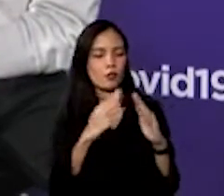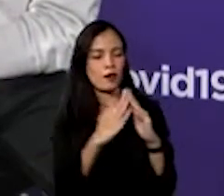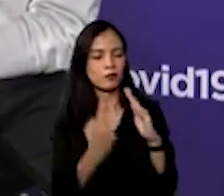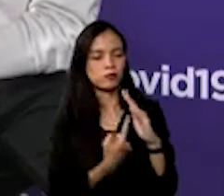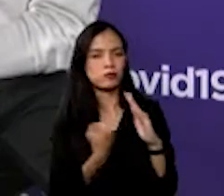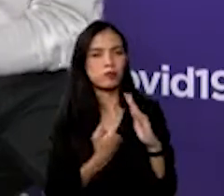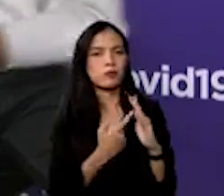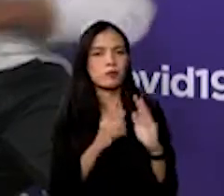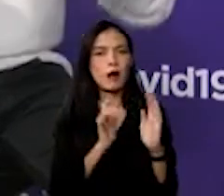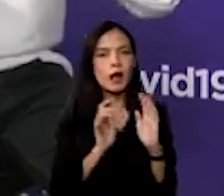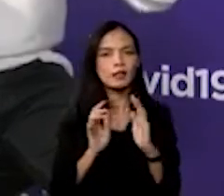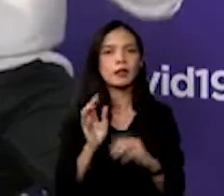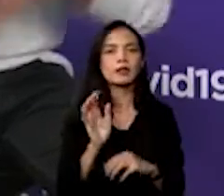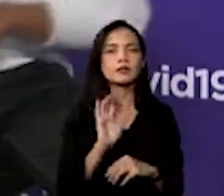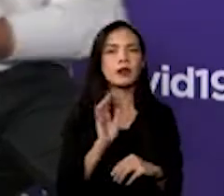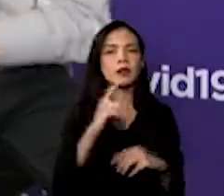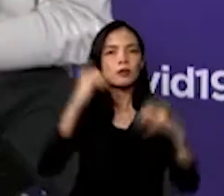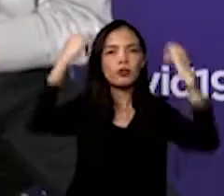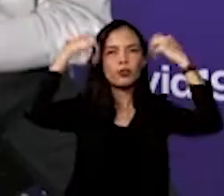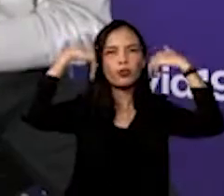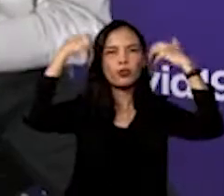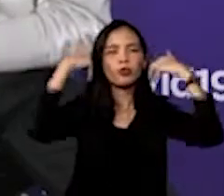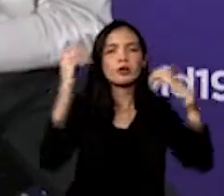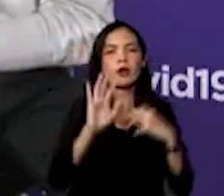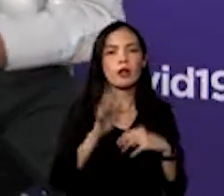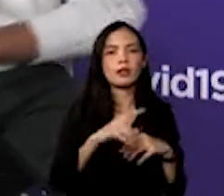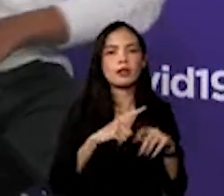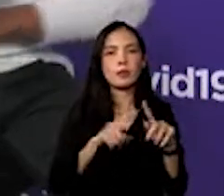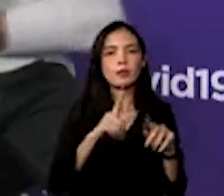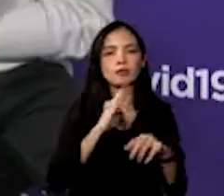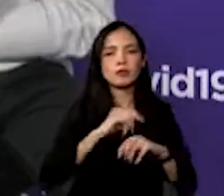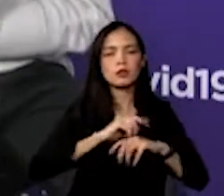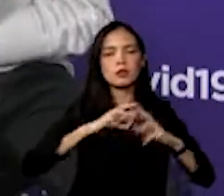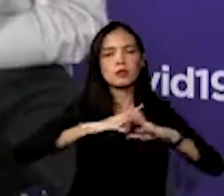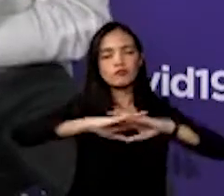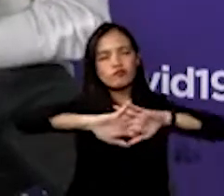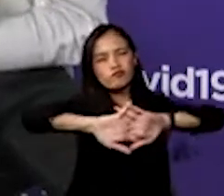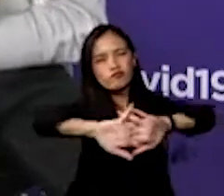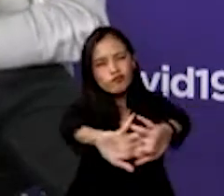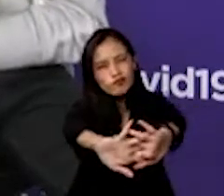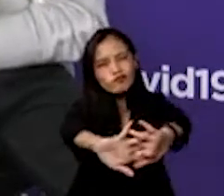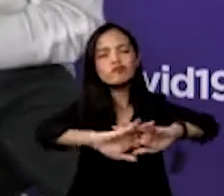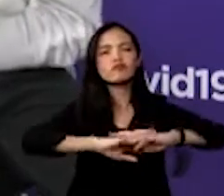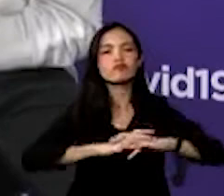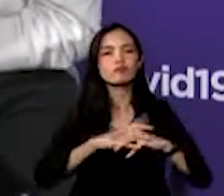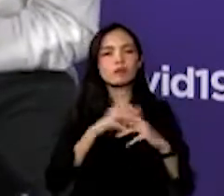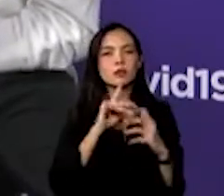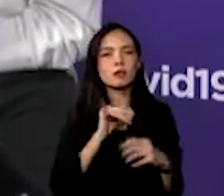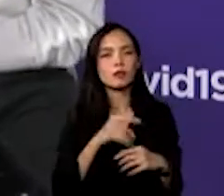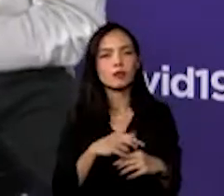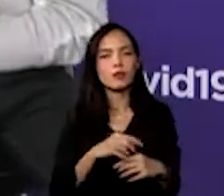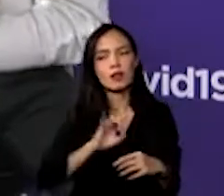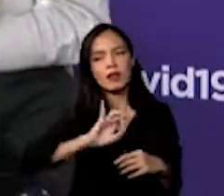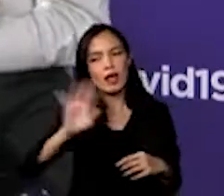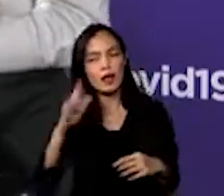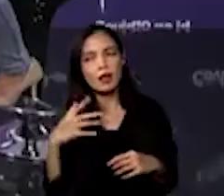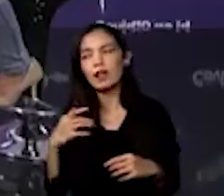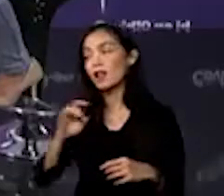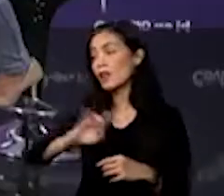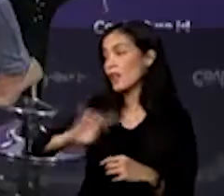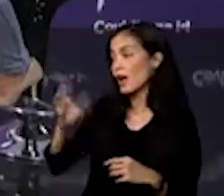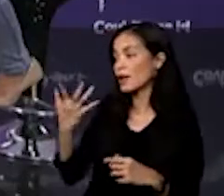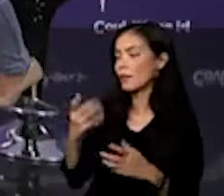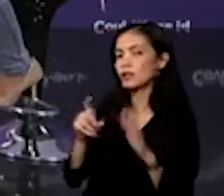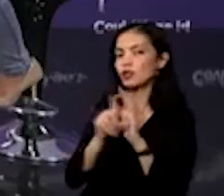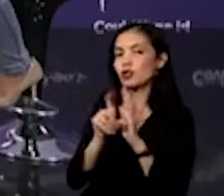banyak yang bisa bikin kita berkeringat gitu cuman ya untuk peragangan mungkin iya iya string selain peragangan apaagi Nih misalnya ee kamu melakukan